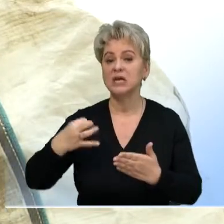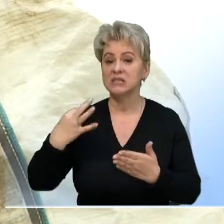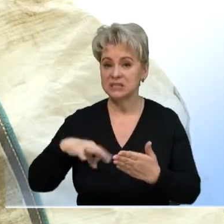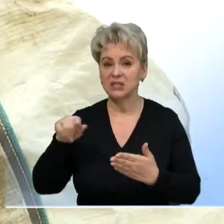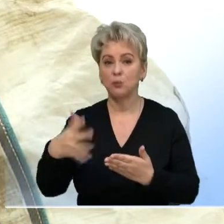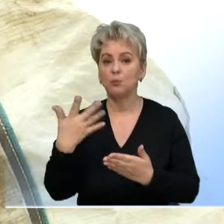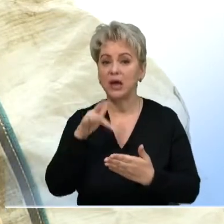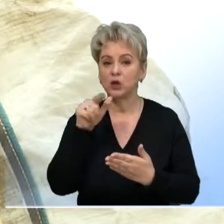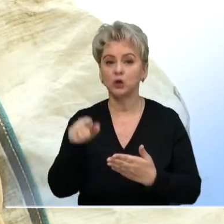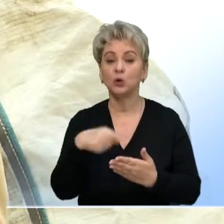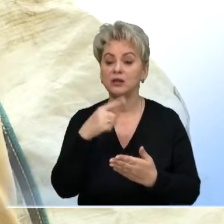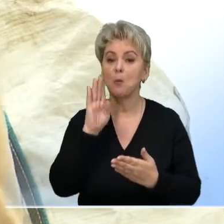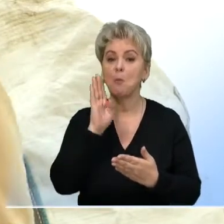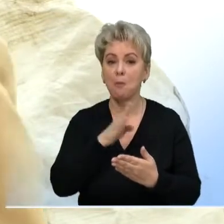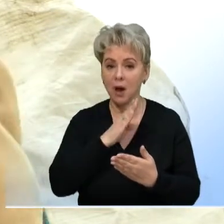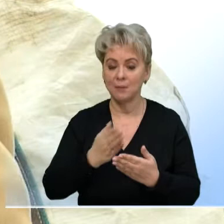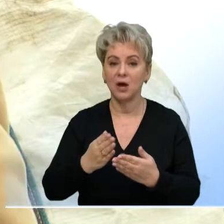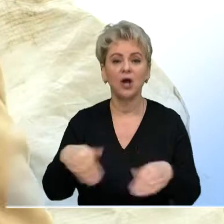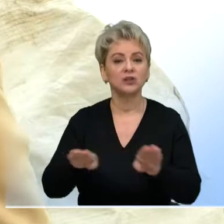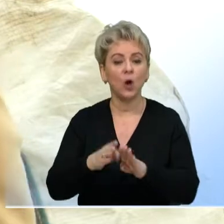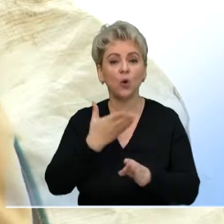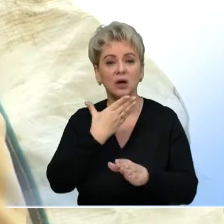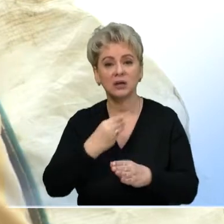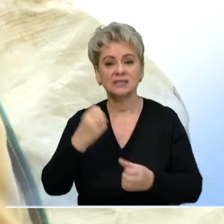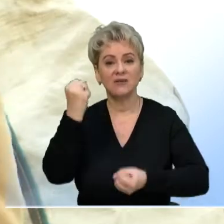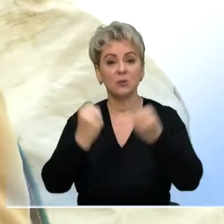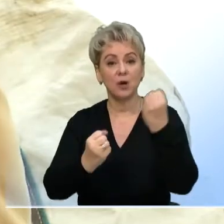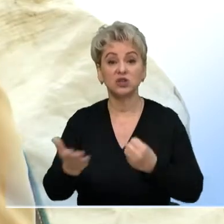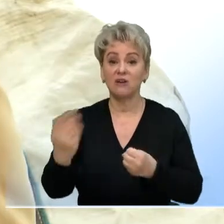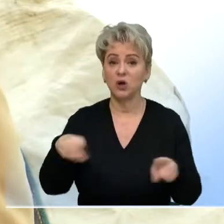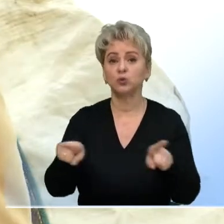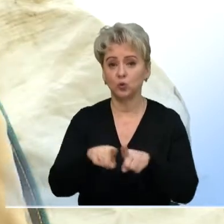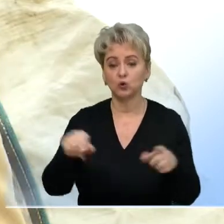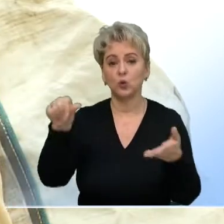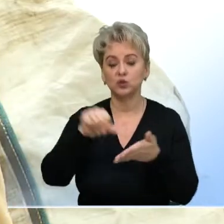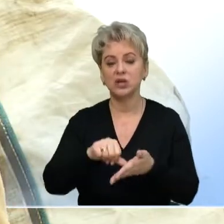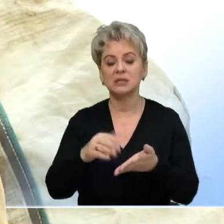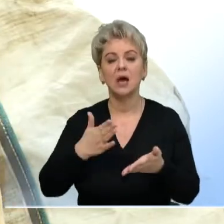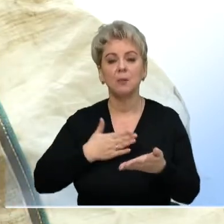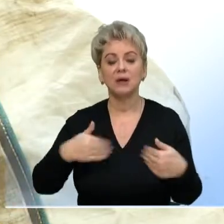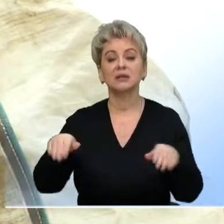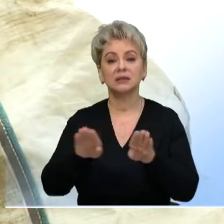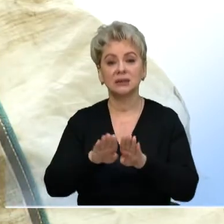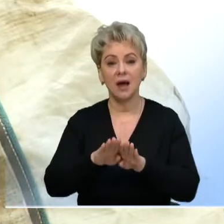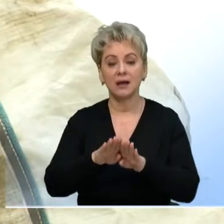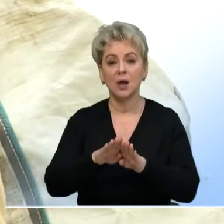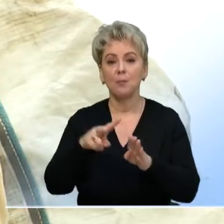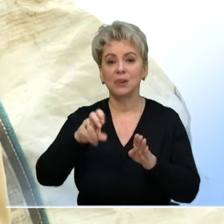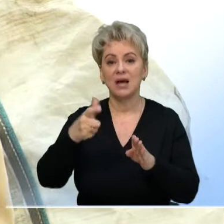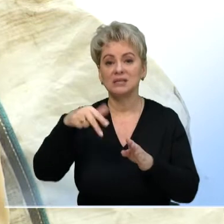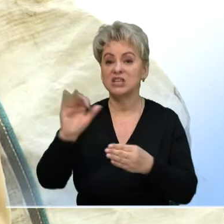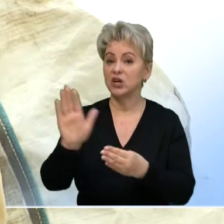5 лет, и он мне говорит: «Мама, ну он такой красивый, этот экомобиль, ну давай тоже участвовать». Мы так-то, ну как бы